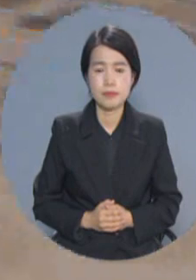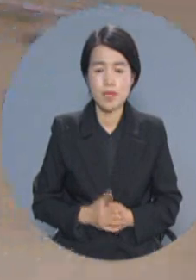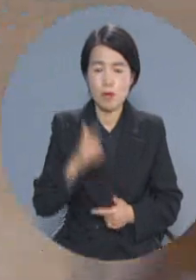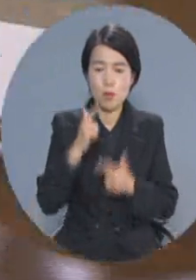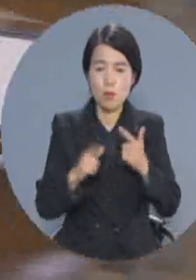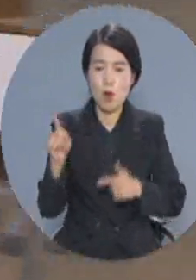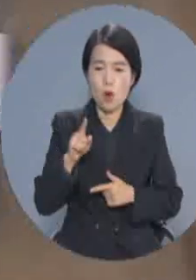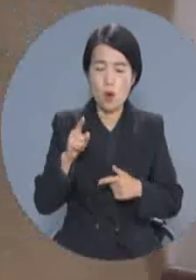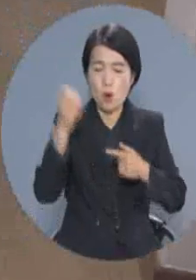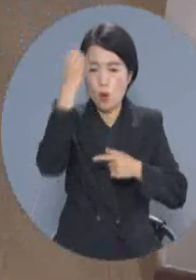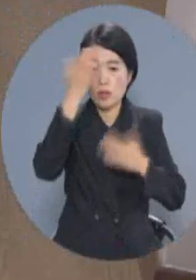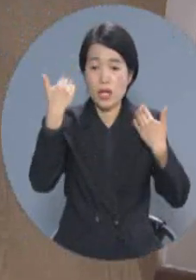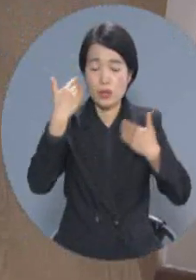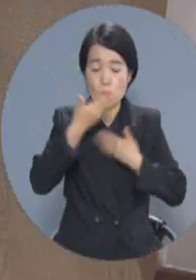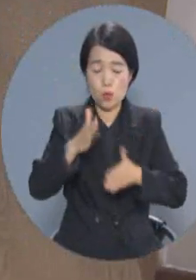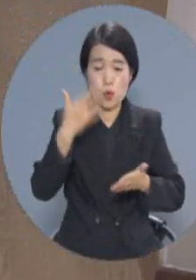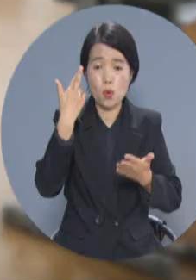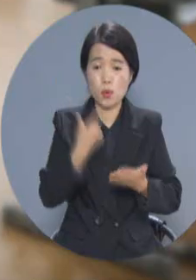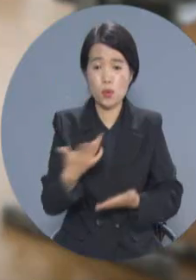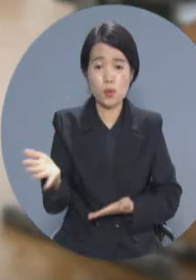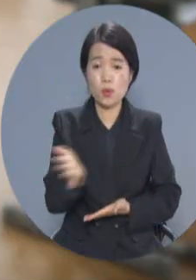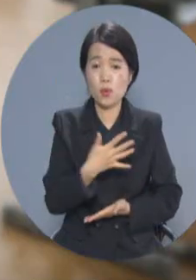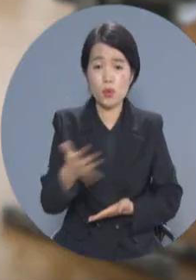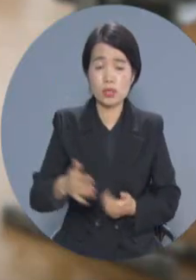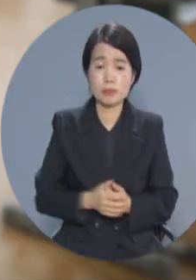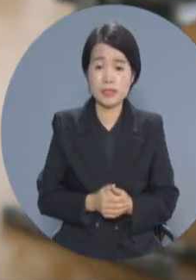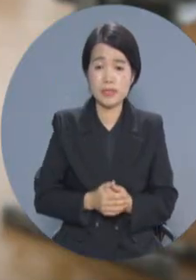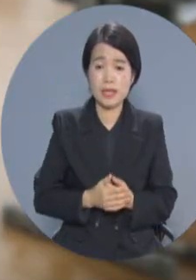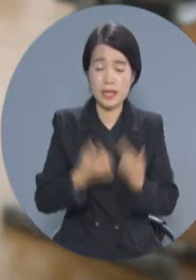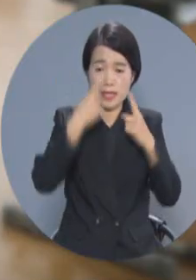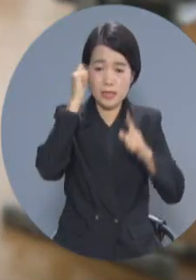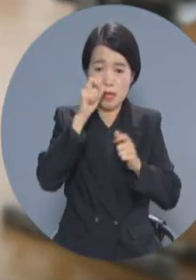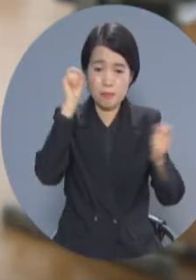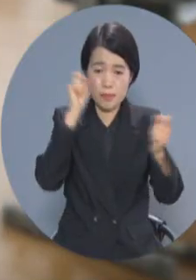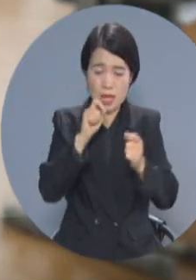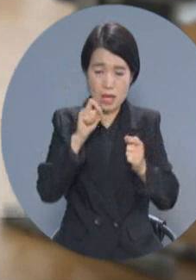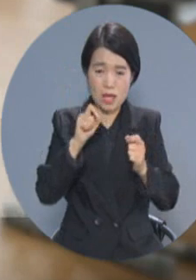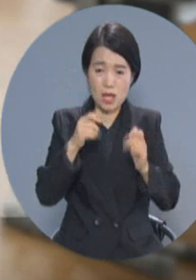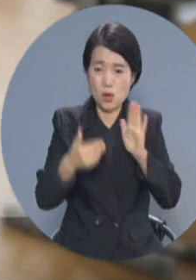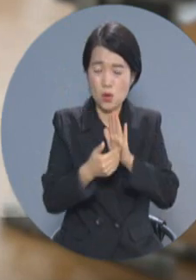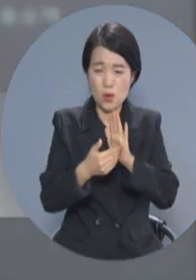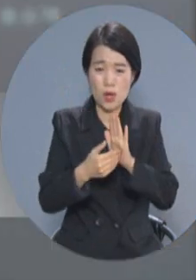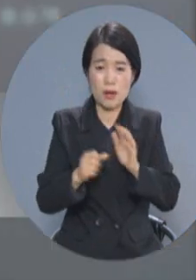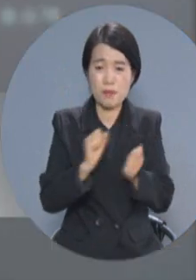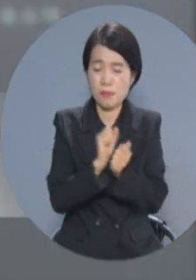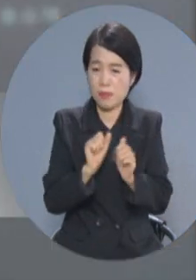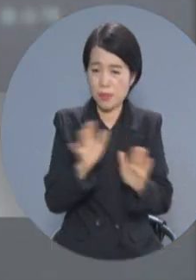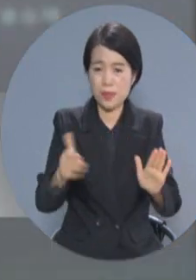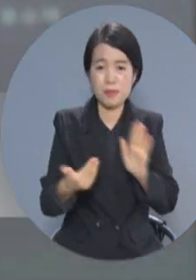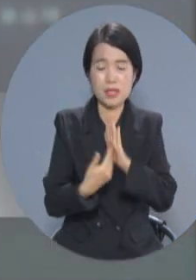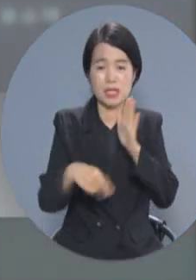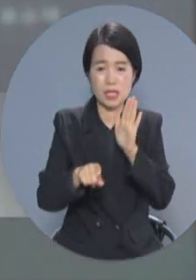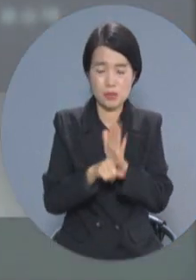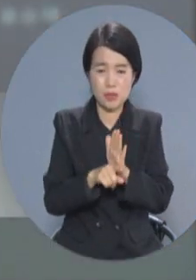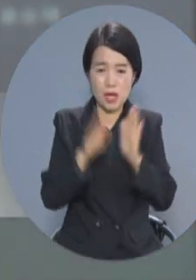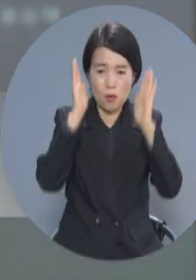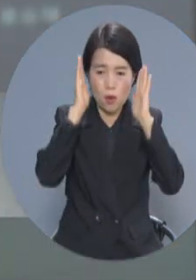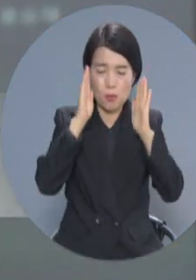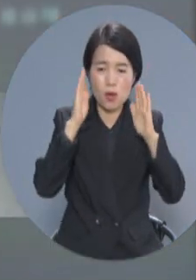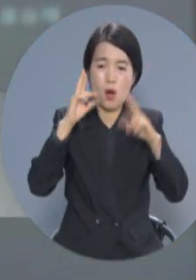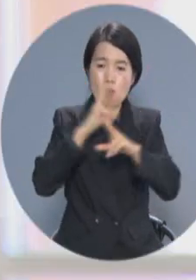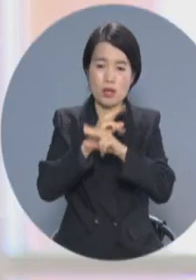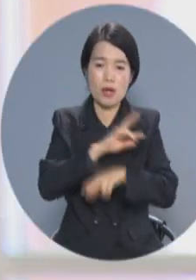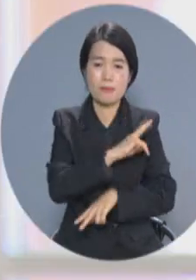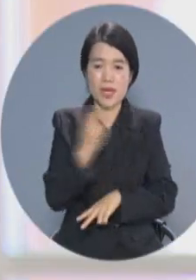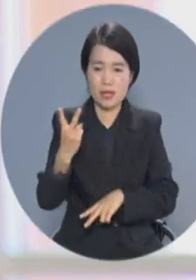목포의 한 고등학교 교실이 텅 비었습니다. 수능을 앞두고 코로나19 확산을 막기 위해 고등학생들이 원격 수업에 들어갔기